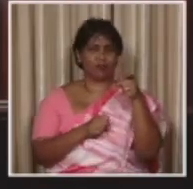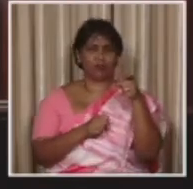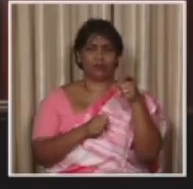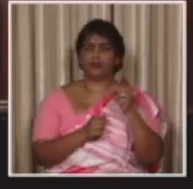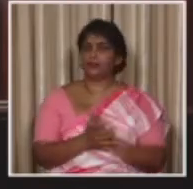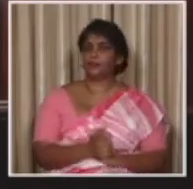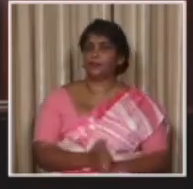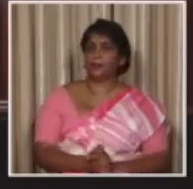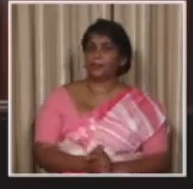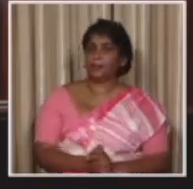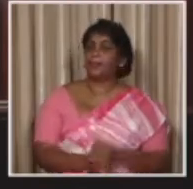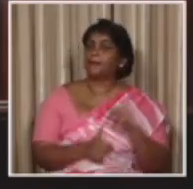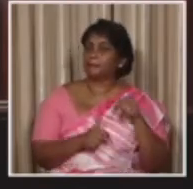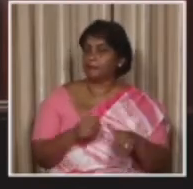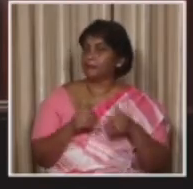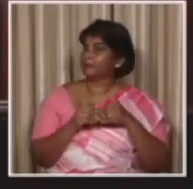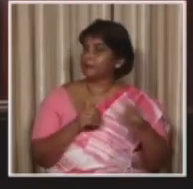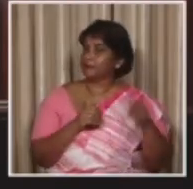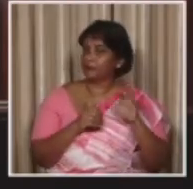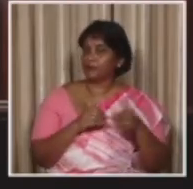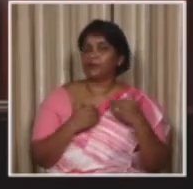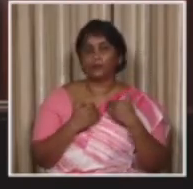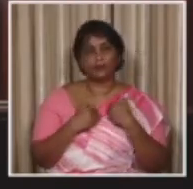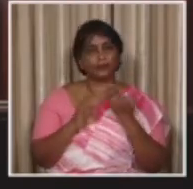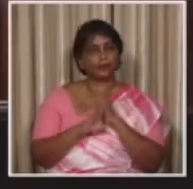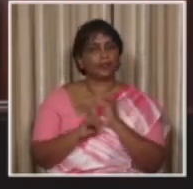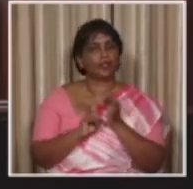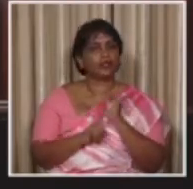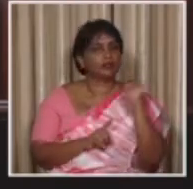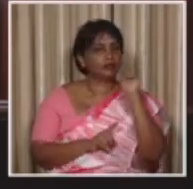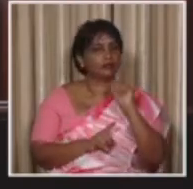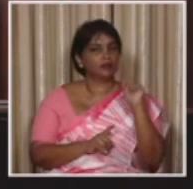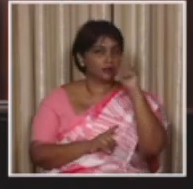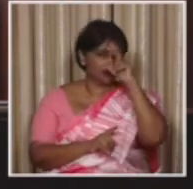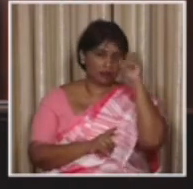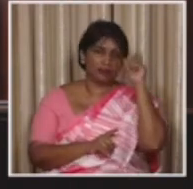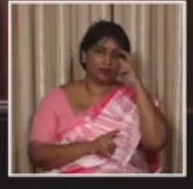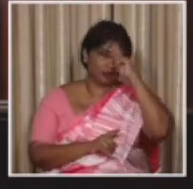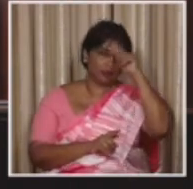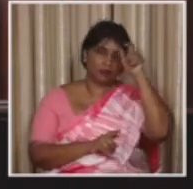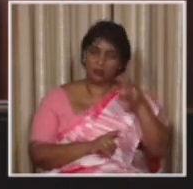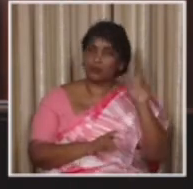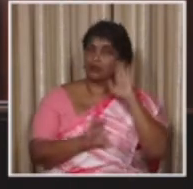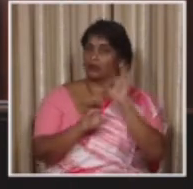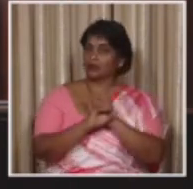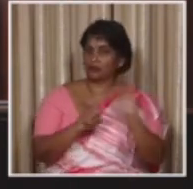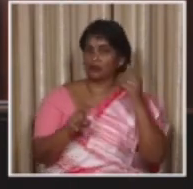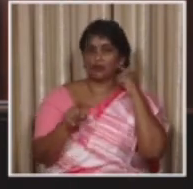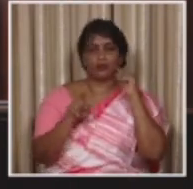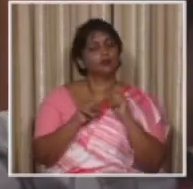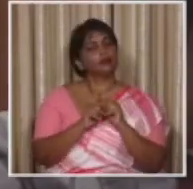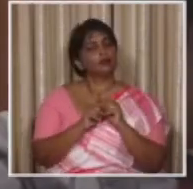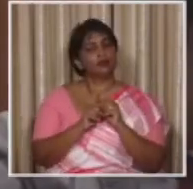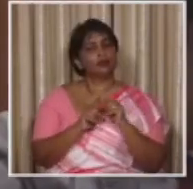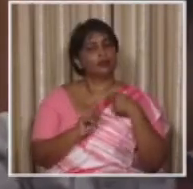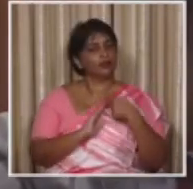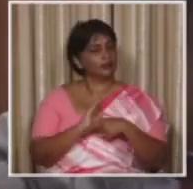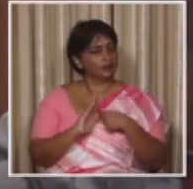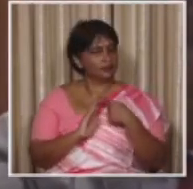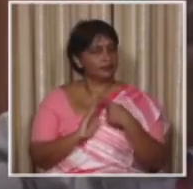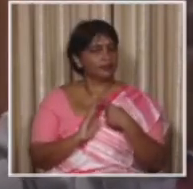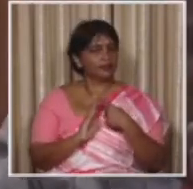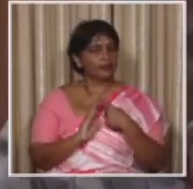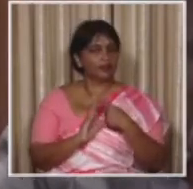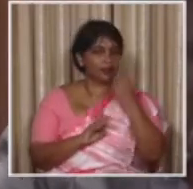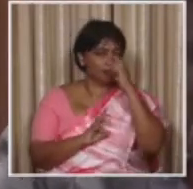කතා නැහැ කිතුමනි මේ දවස්වල අපේ හිටපු ජනාධිපති මෛත්‍රීපාල සිරිසේන මන්ත්‍රීතුමා කරපු ප්‍රකාශයක් අනුව මේ රටේ